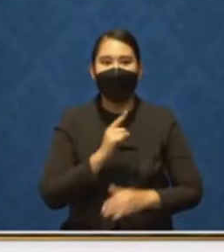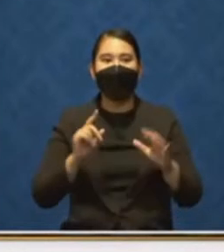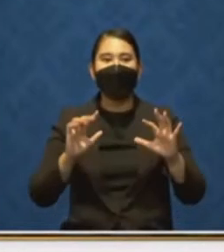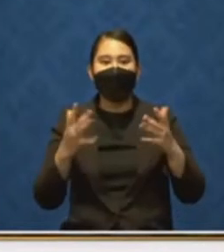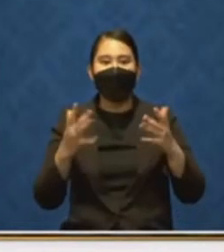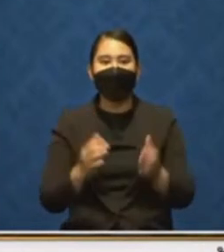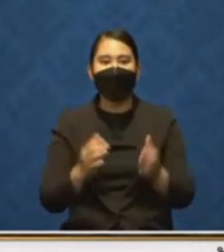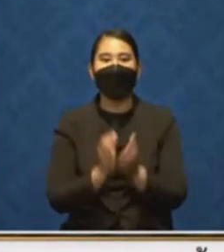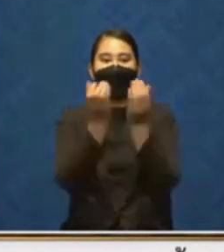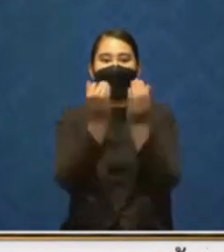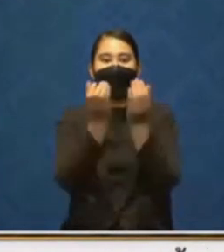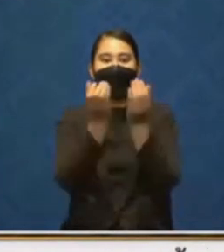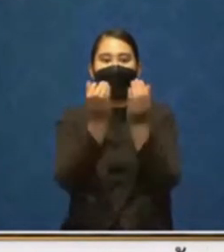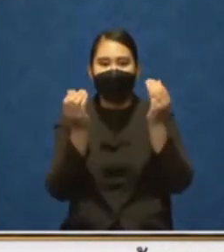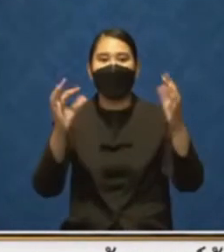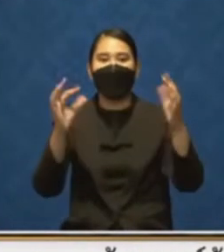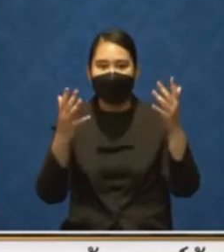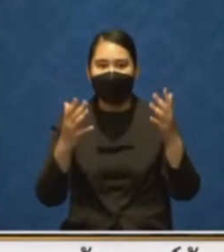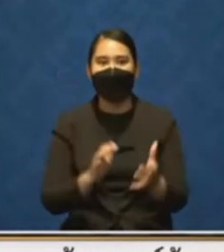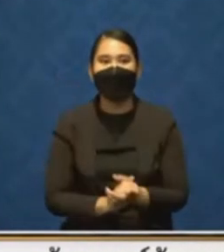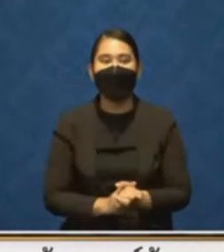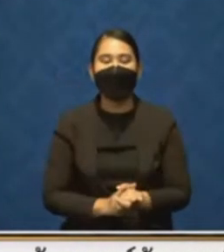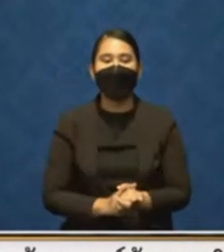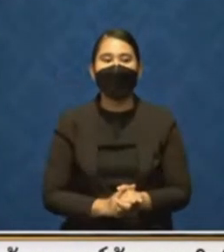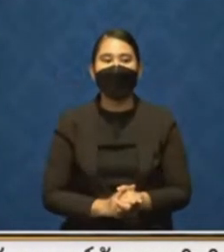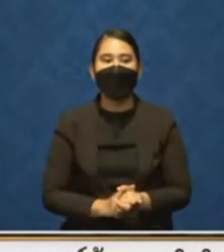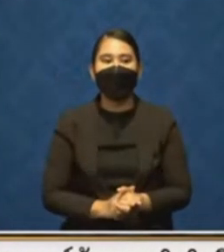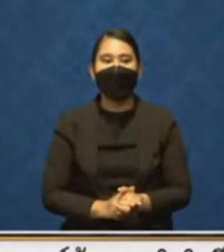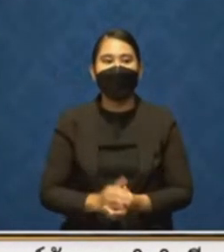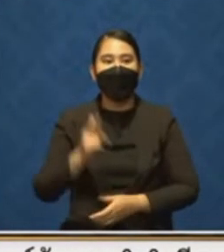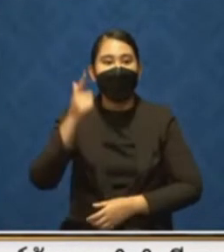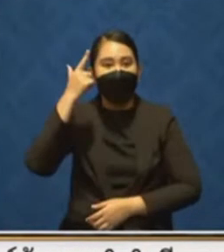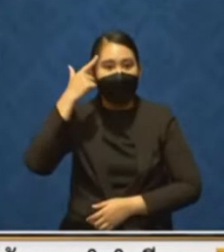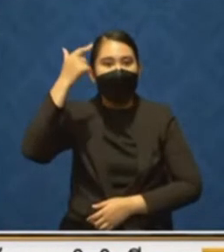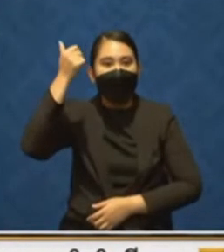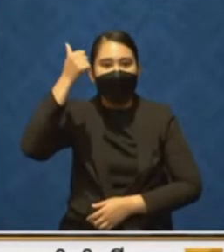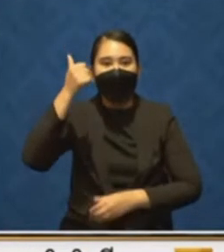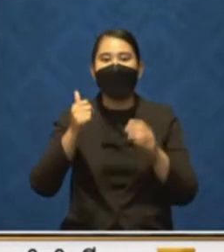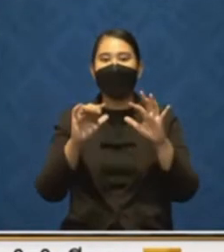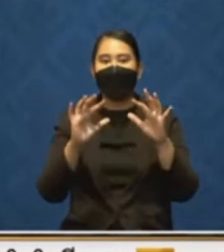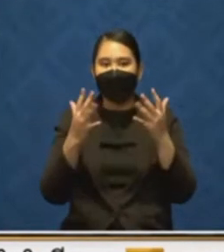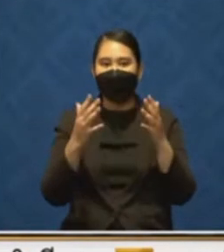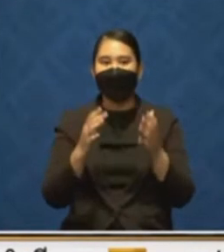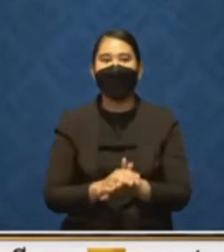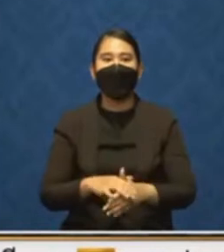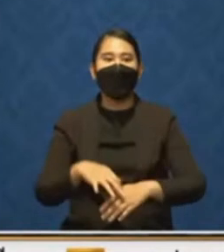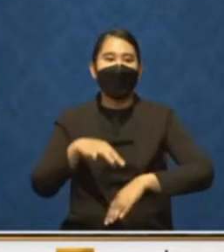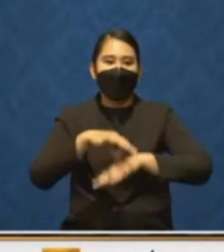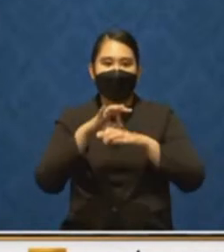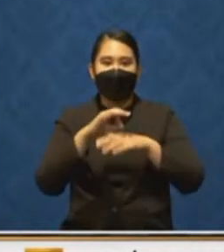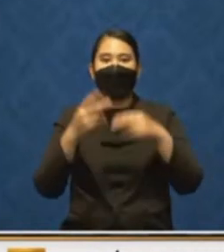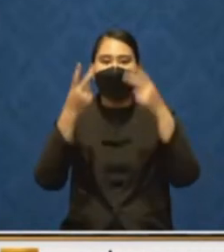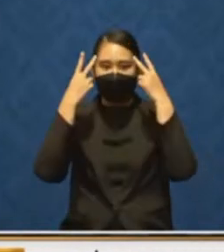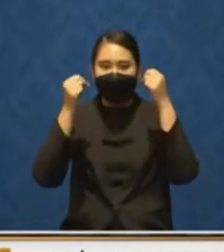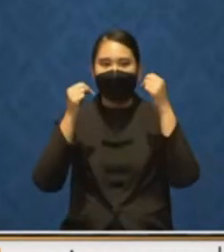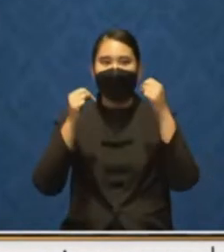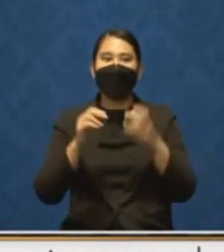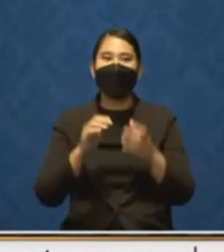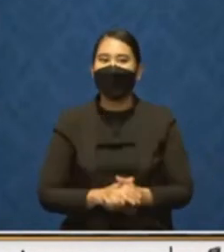คุณธรรมจริยธรรมและไร้พรสามารถที่จะเป็นหัวหน้ารัฐบาลหรือผู้นำประเทศ